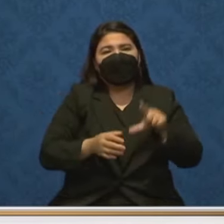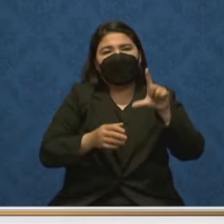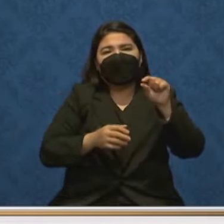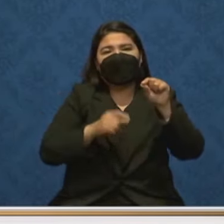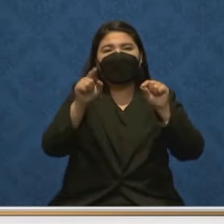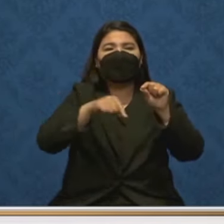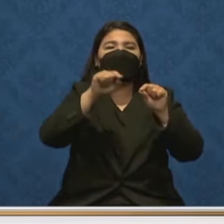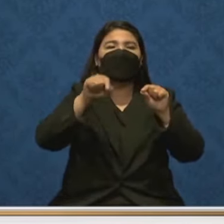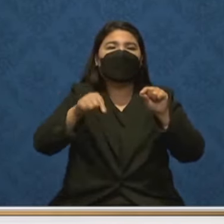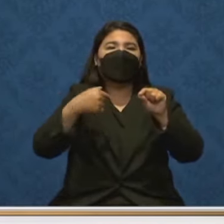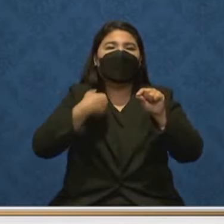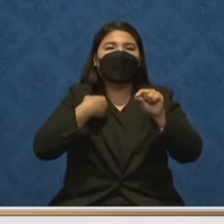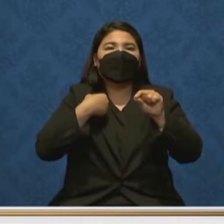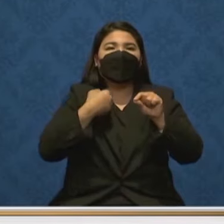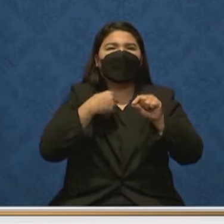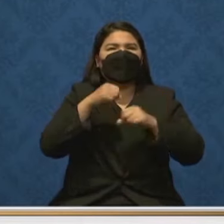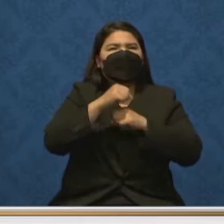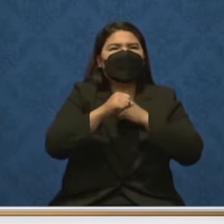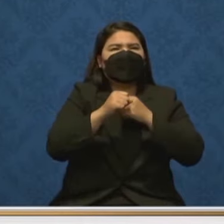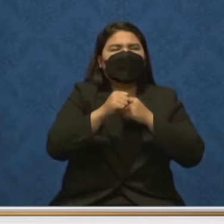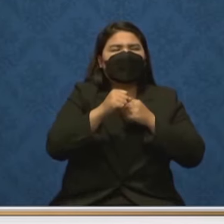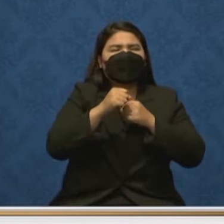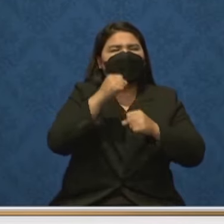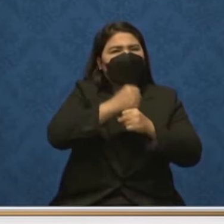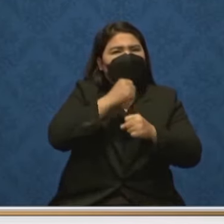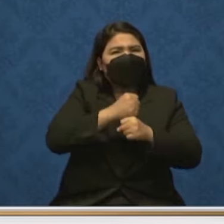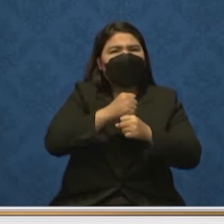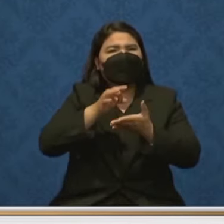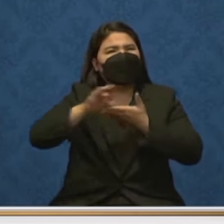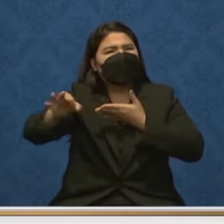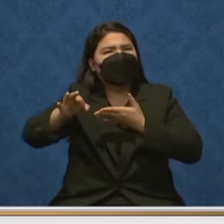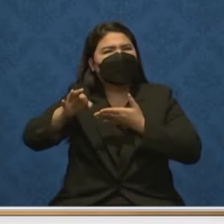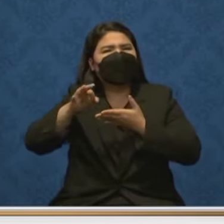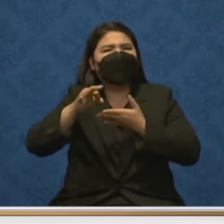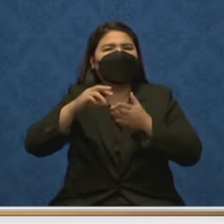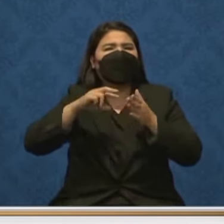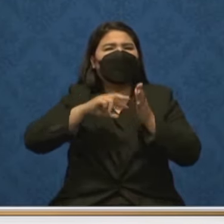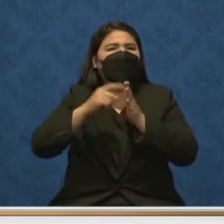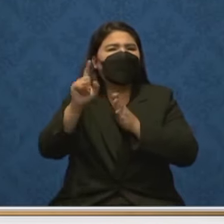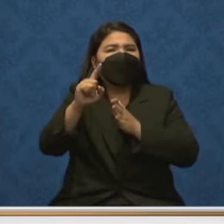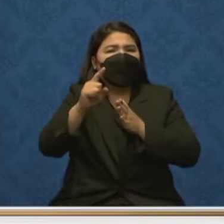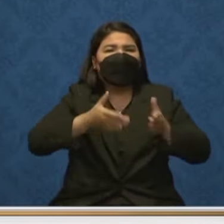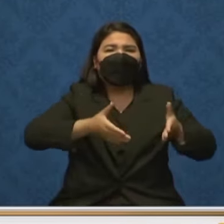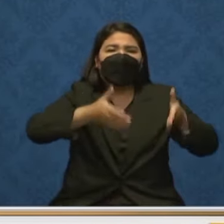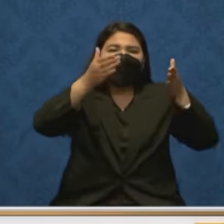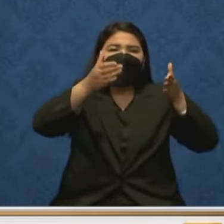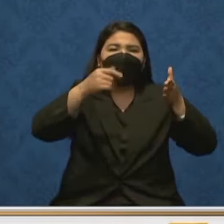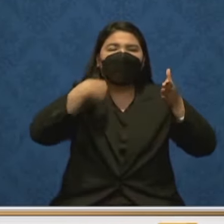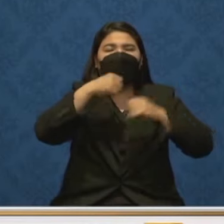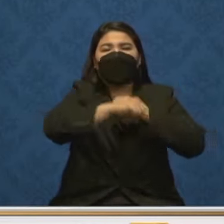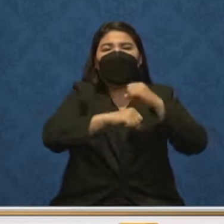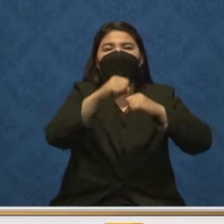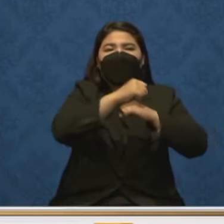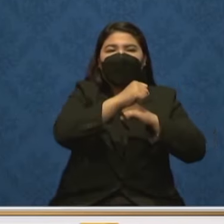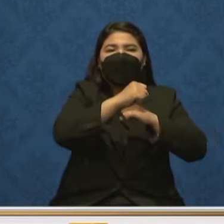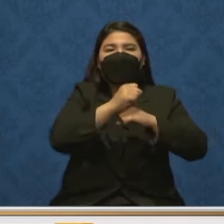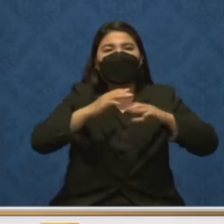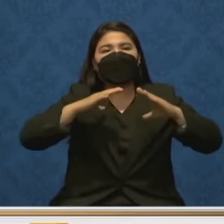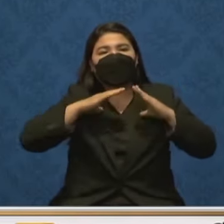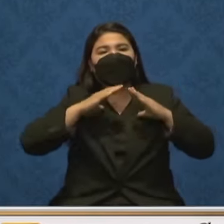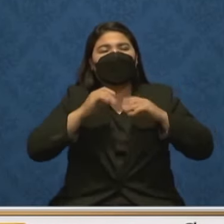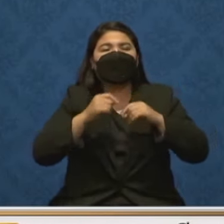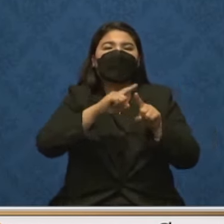งบสร้างกับสื่อค่ะคืออะไรคะท่านประธานสร้างกับซื้อสร้างแฟลตสร้างโรงพักค่ะเหลืออีกเพียงแค่ 10เปอร์เซ็นต์